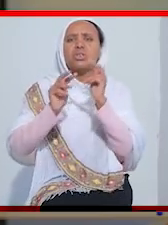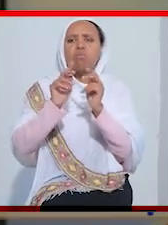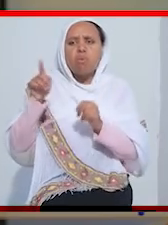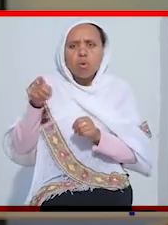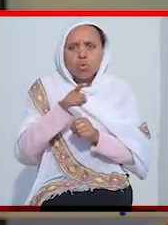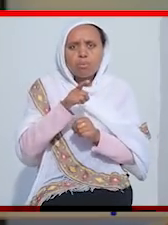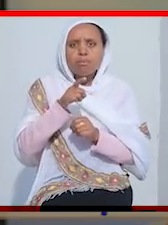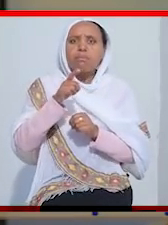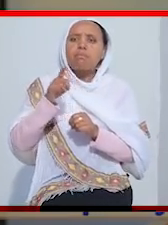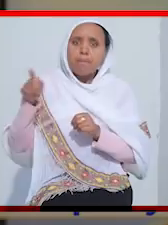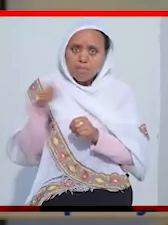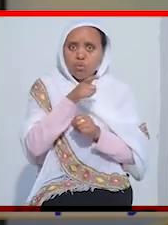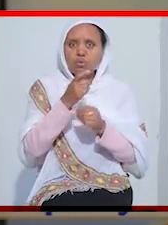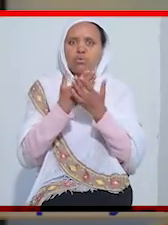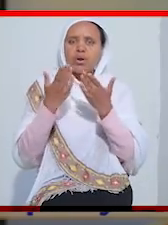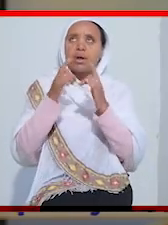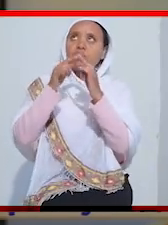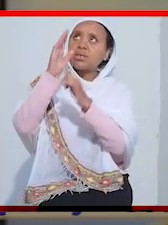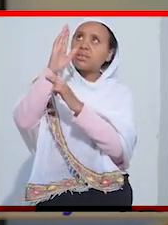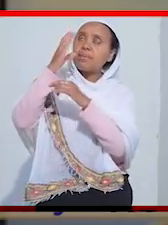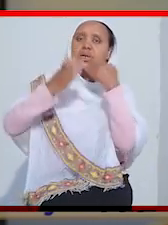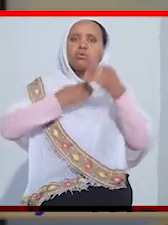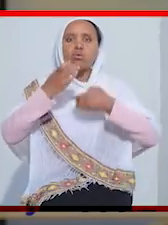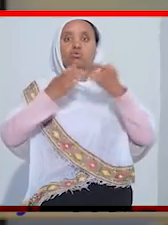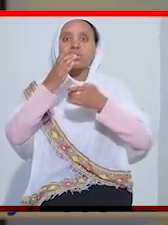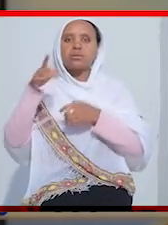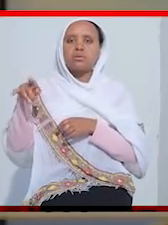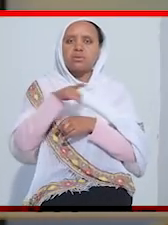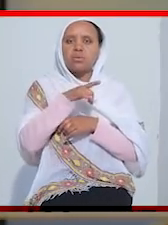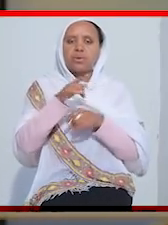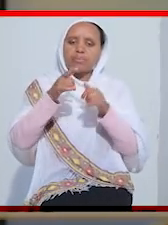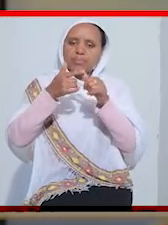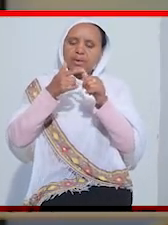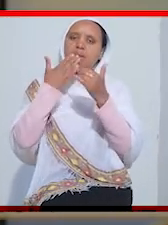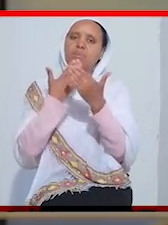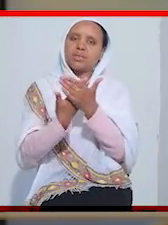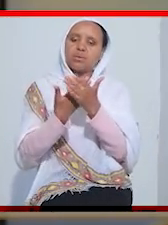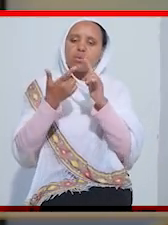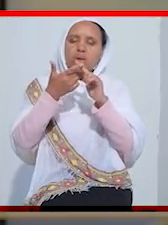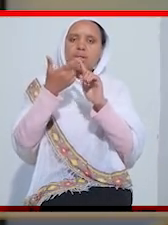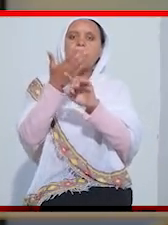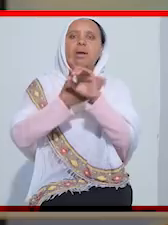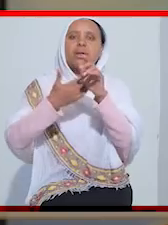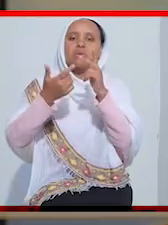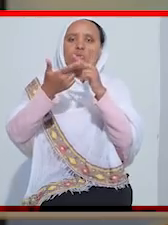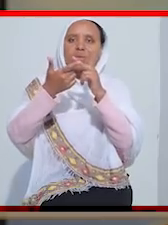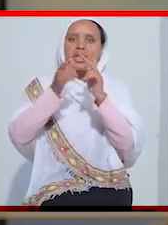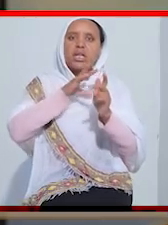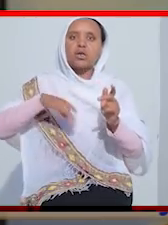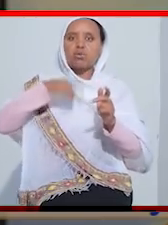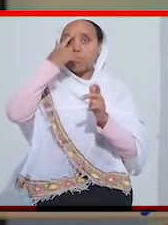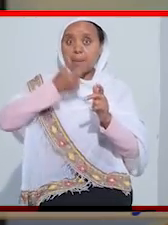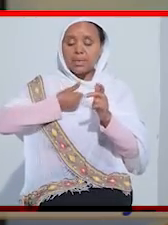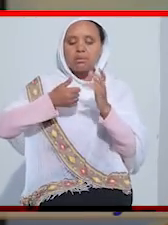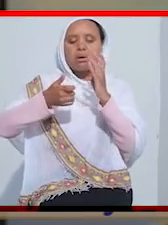ችግር በሆነው በሚሆነው ጉዳይ ወደ እግዚአብሔር የሚጮህ ጩኸት ስለሆነ አንደኛ ማመስገን ሁለተኛ መለመን